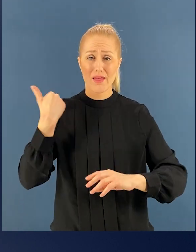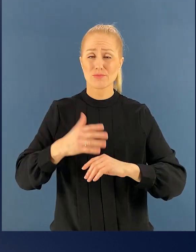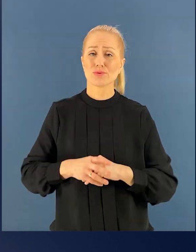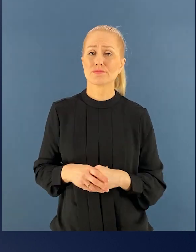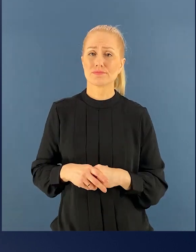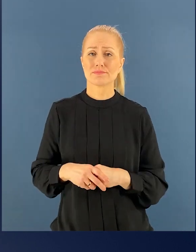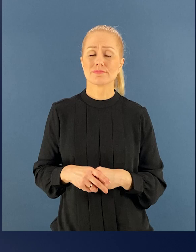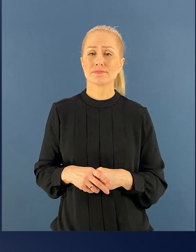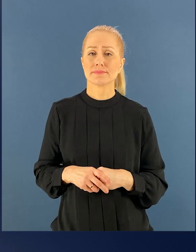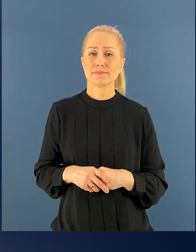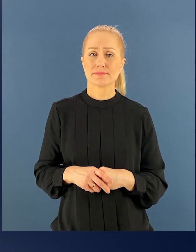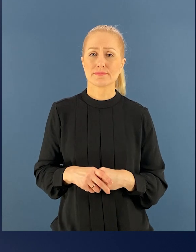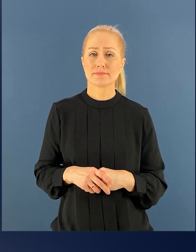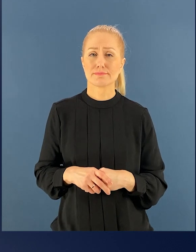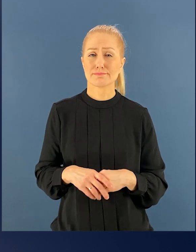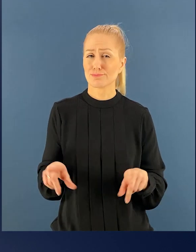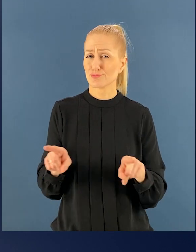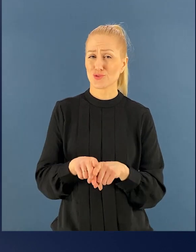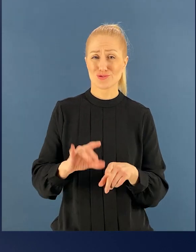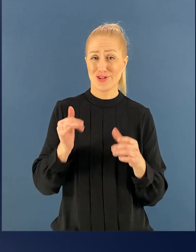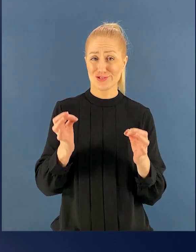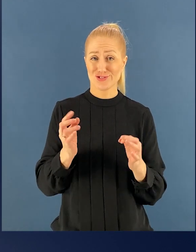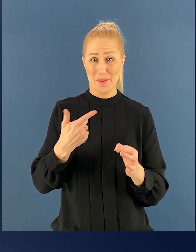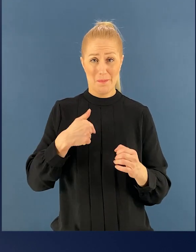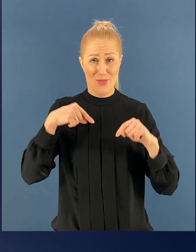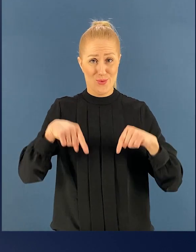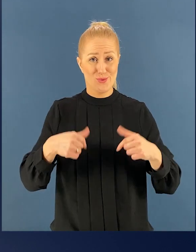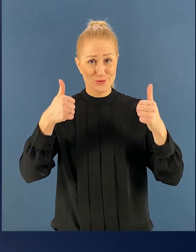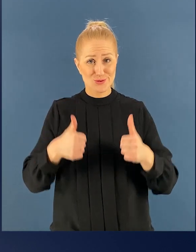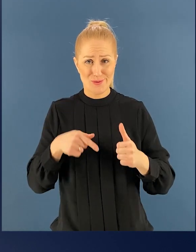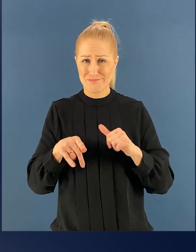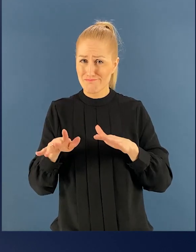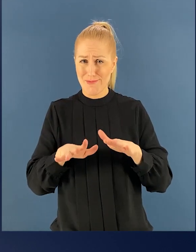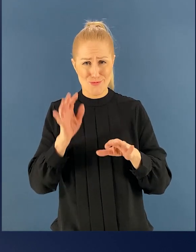tak jak dzisiaj stoimy w tym miejscu, dokładnie w tym samym,